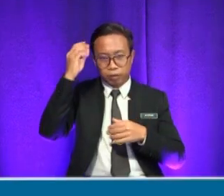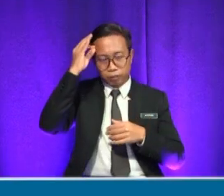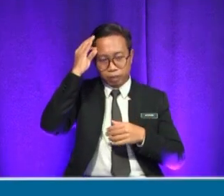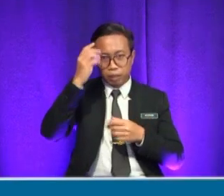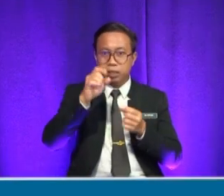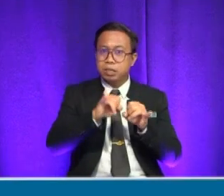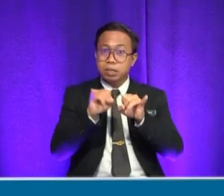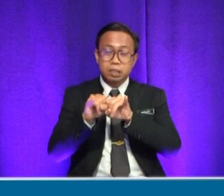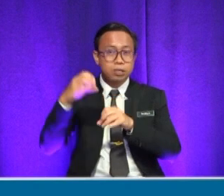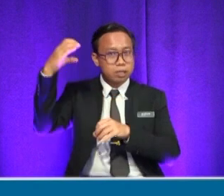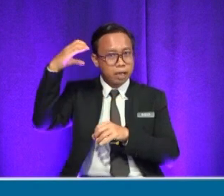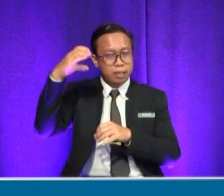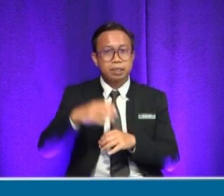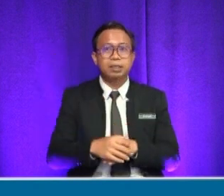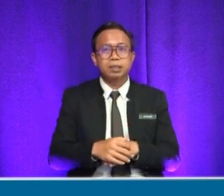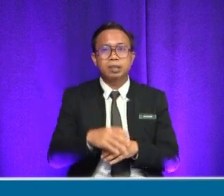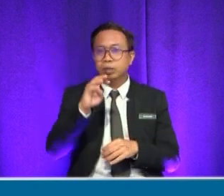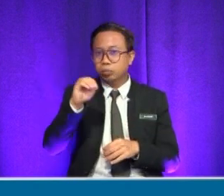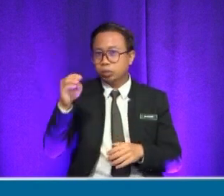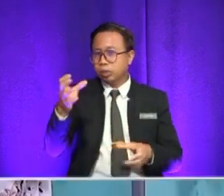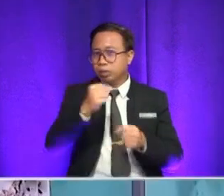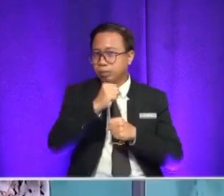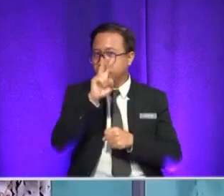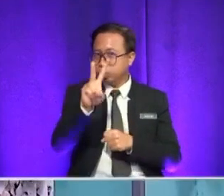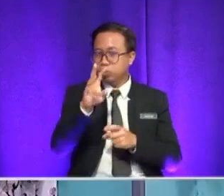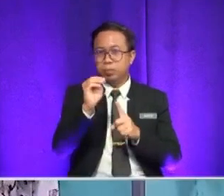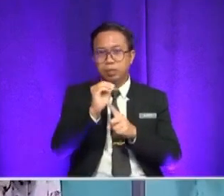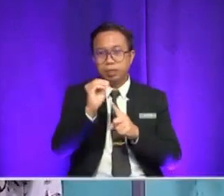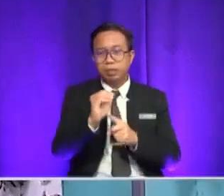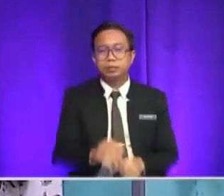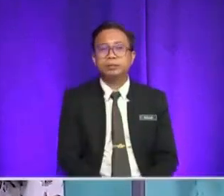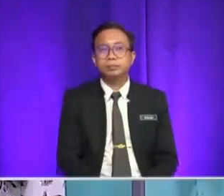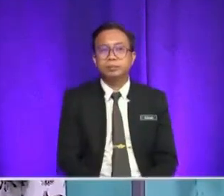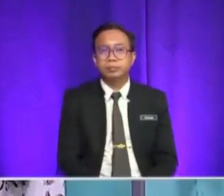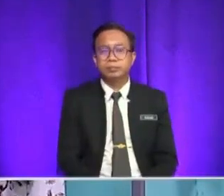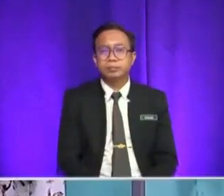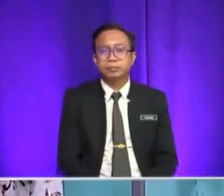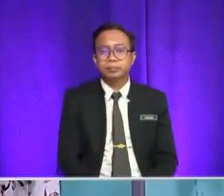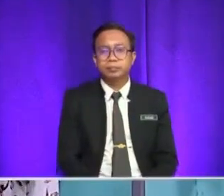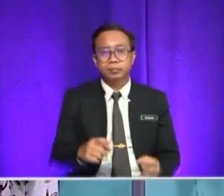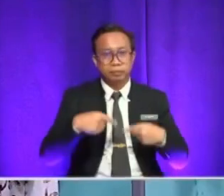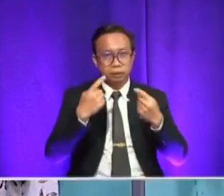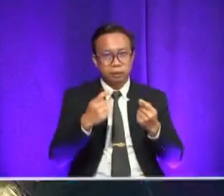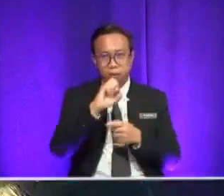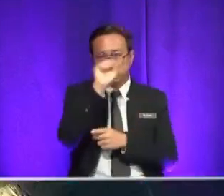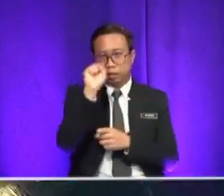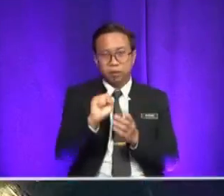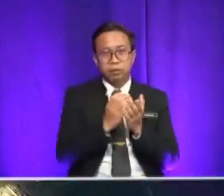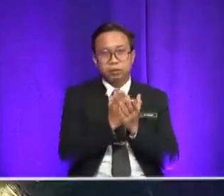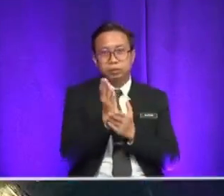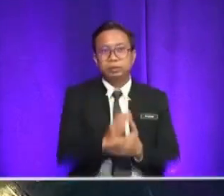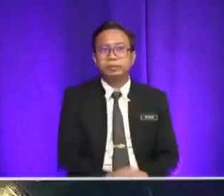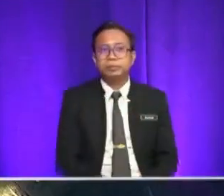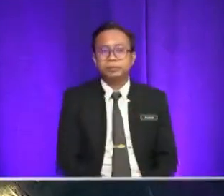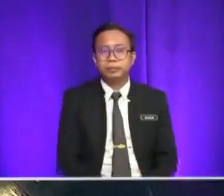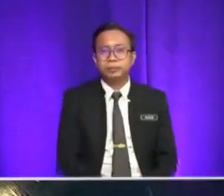jenis cahaya. Automatik murid akan mendapat 2 markah. Okey. Kita pergi kepada soalan seterusnya. Boleh, cikgu.